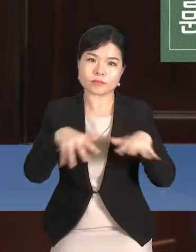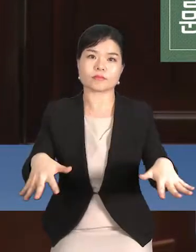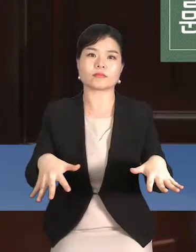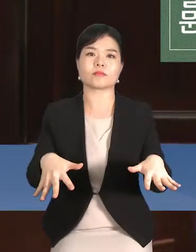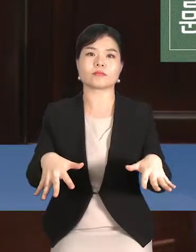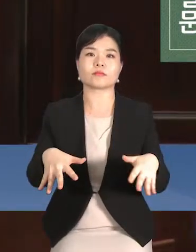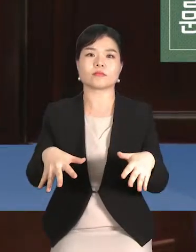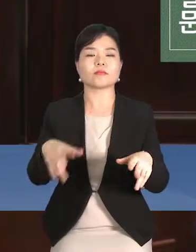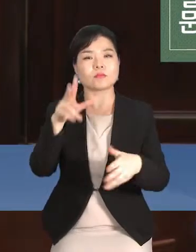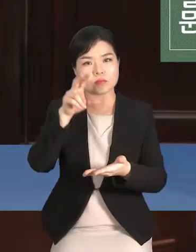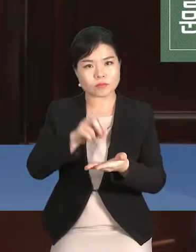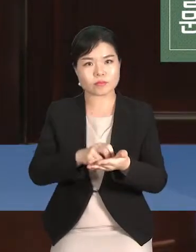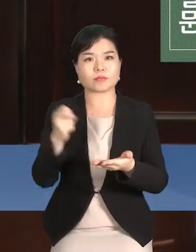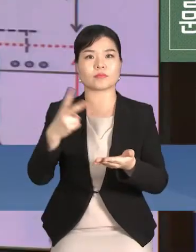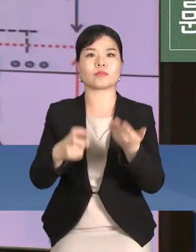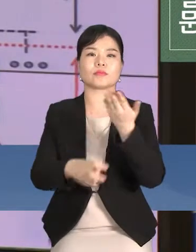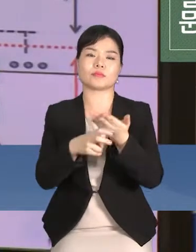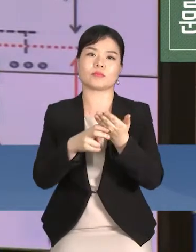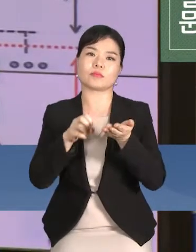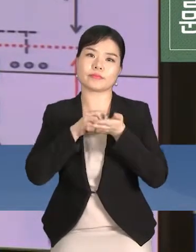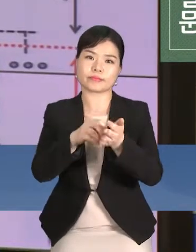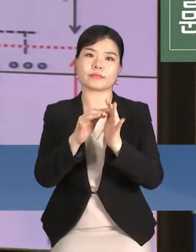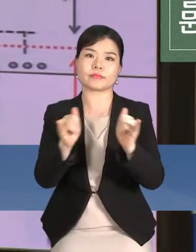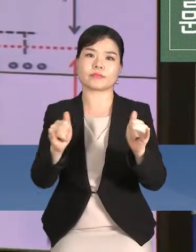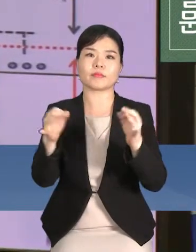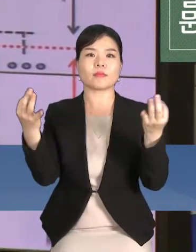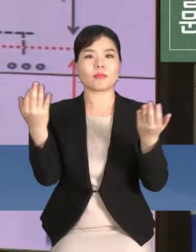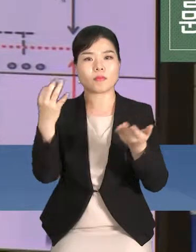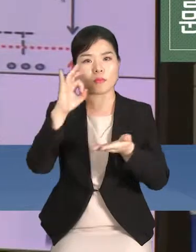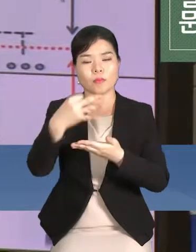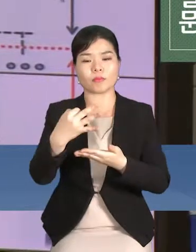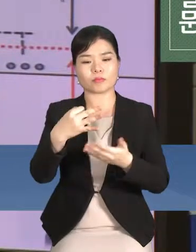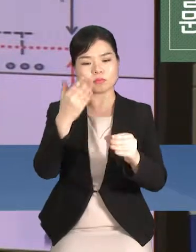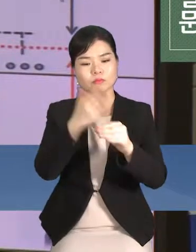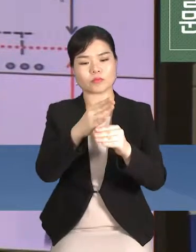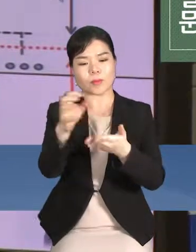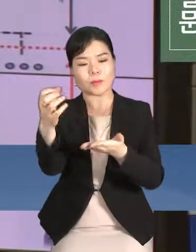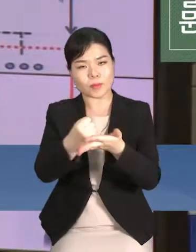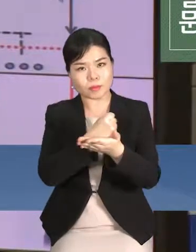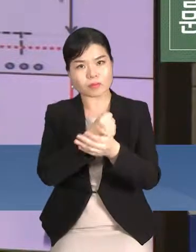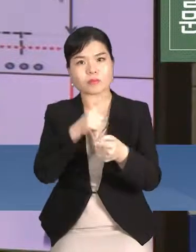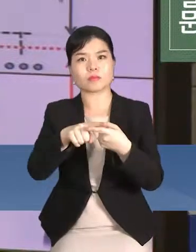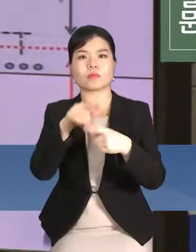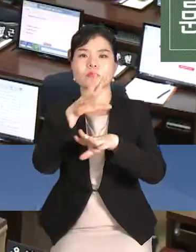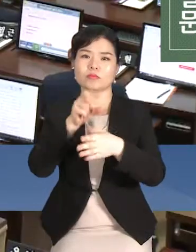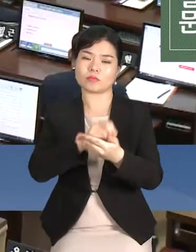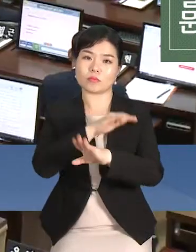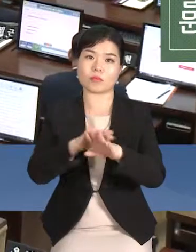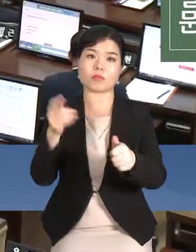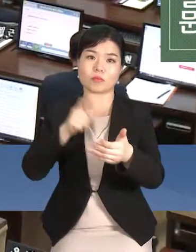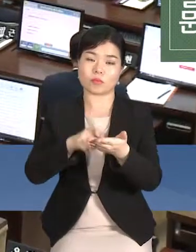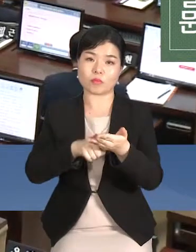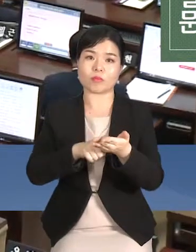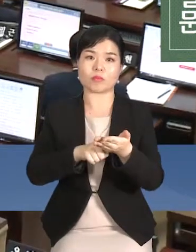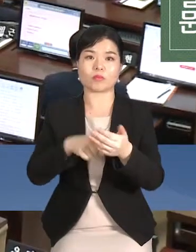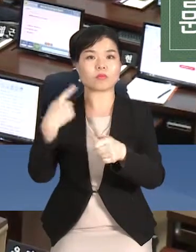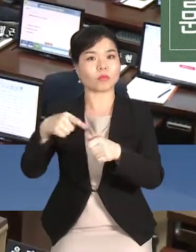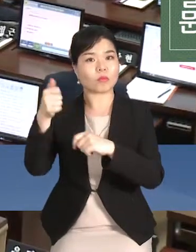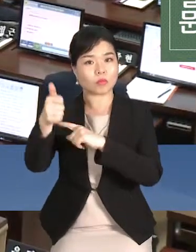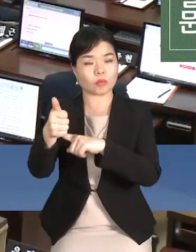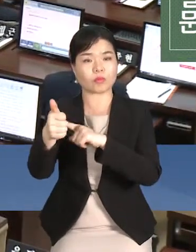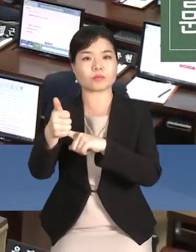하도급 구조의 폐해와 불법 취업자에 대한 임금 중간 착취 구조에 대한 해결을 촉구하고 이재정 교육감을